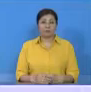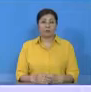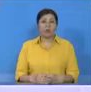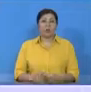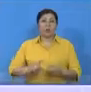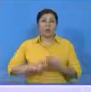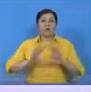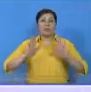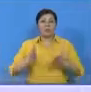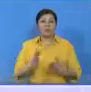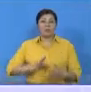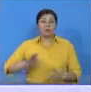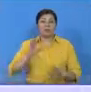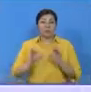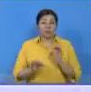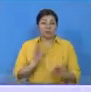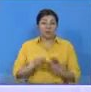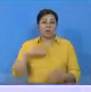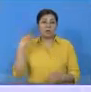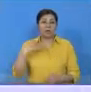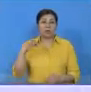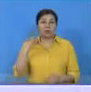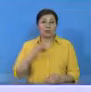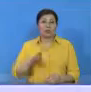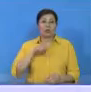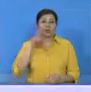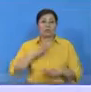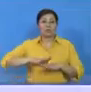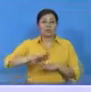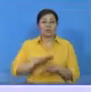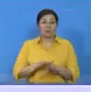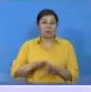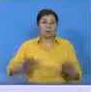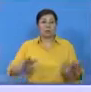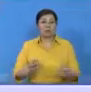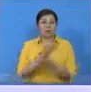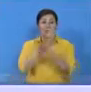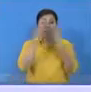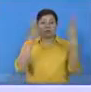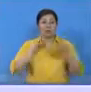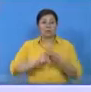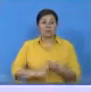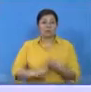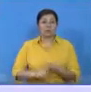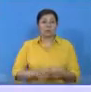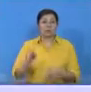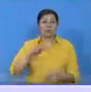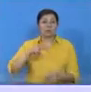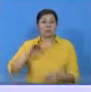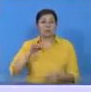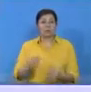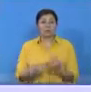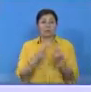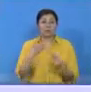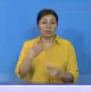Эпидситуация в регионе стабильная. Напомним, Актюбинская область находится в зеленой зоне по распространению коронавирусной инфекции. В апреле было выявлено всего 4